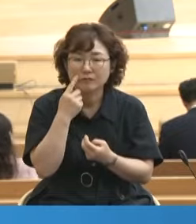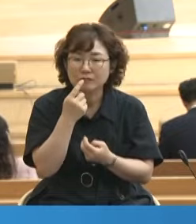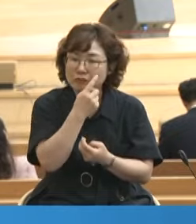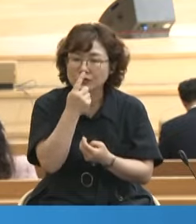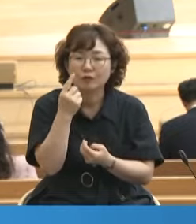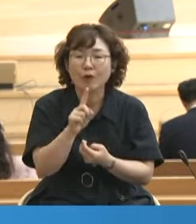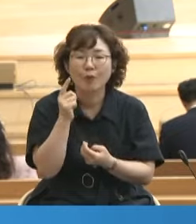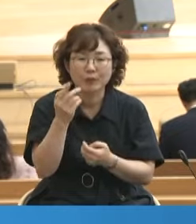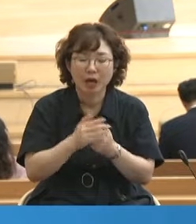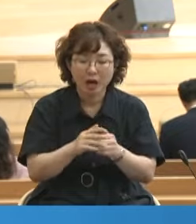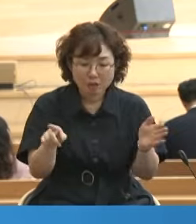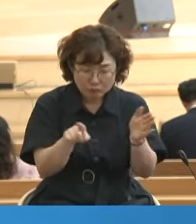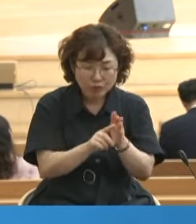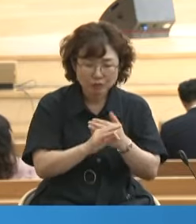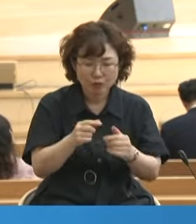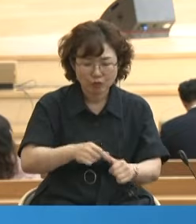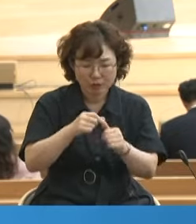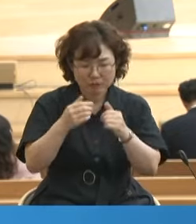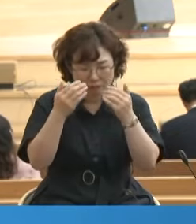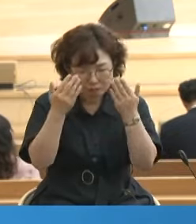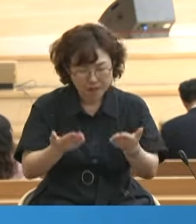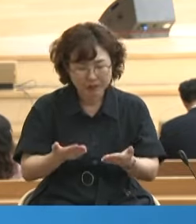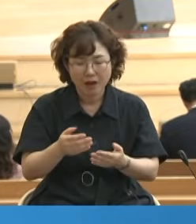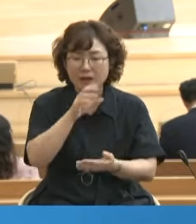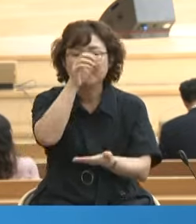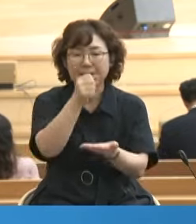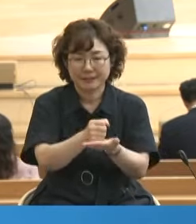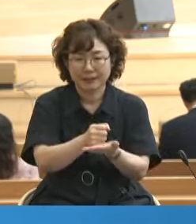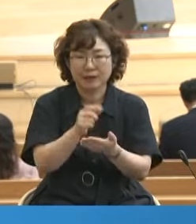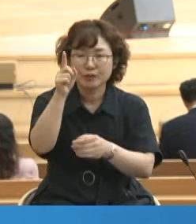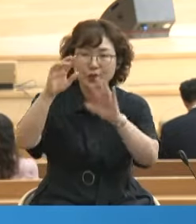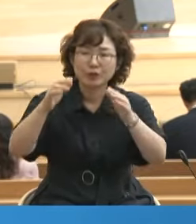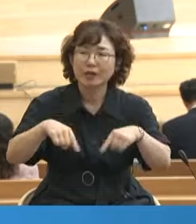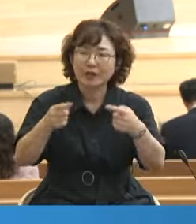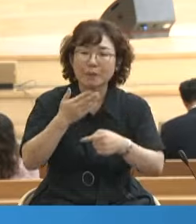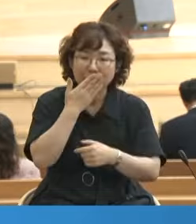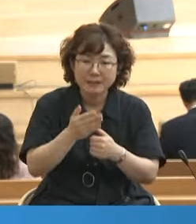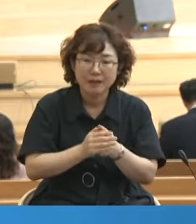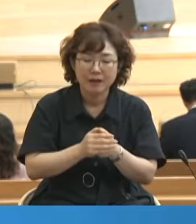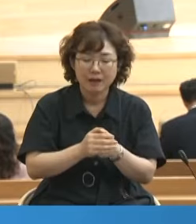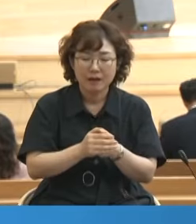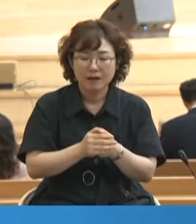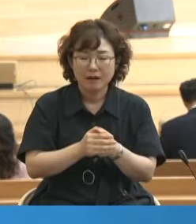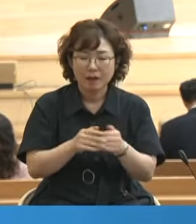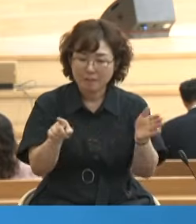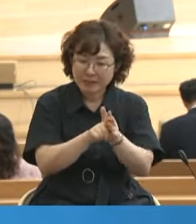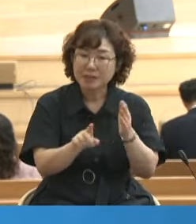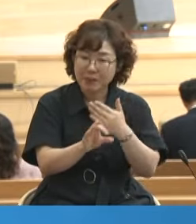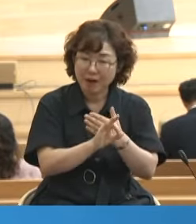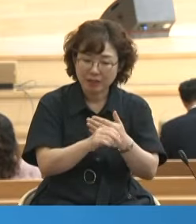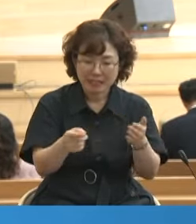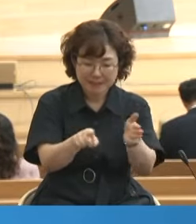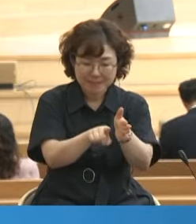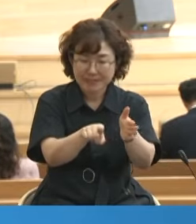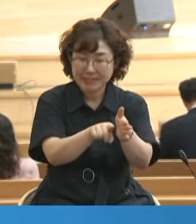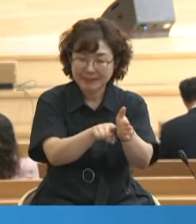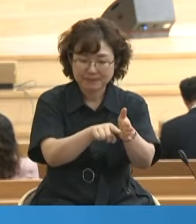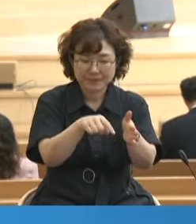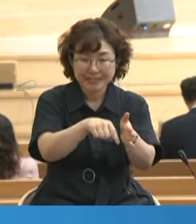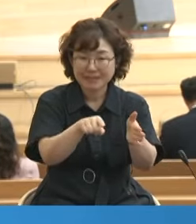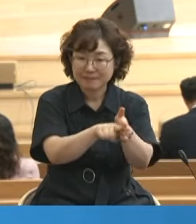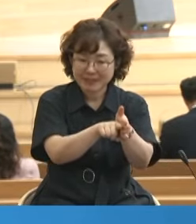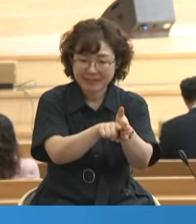믿으면 구원받는 거 맞아요. 천국 가는 거 맞아요. 믿으면. 그런데 그 믿음이